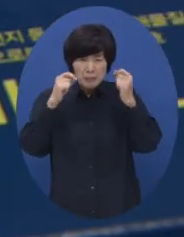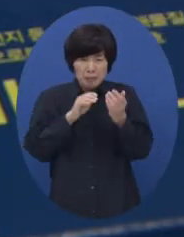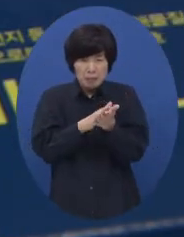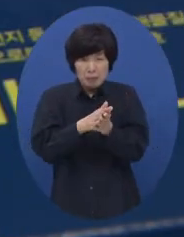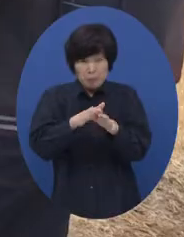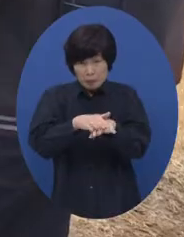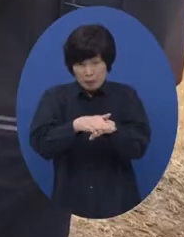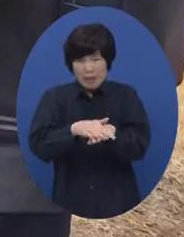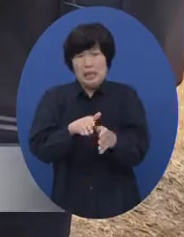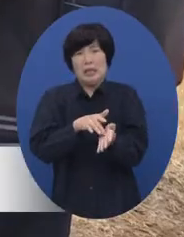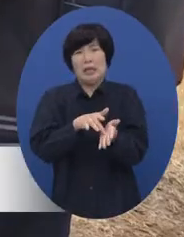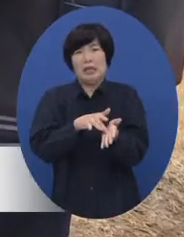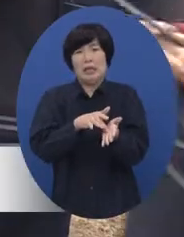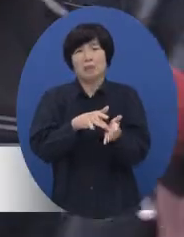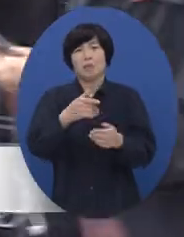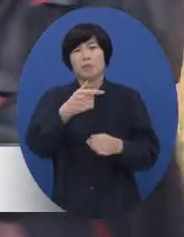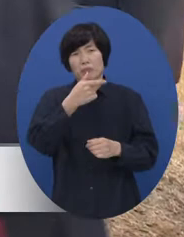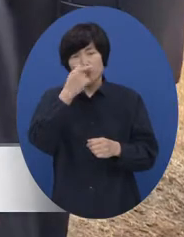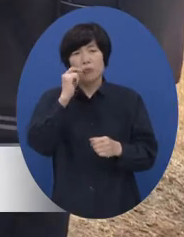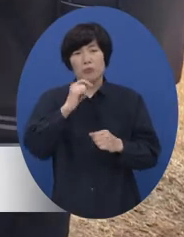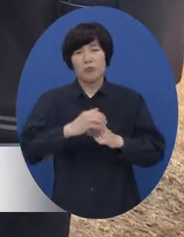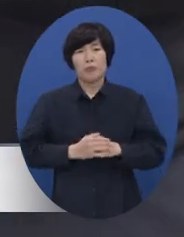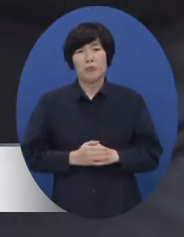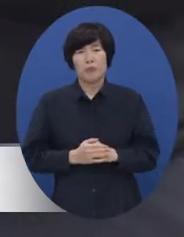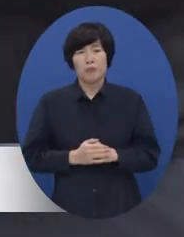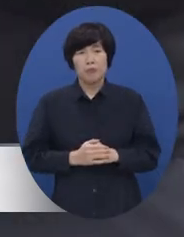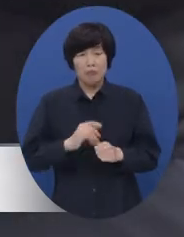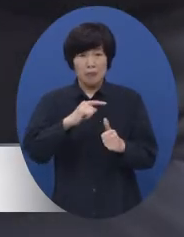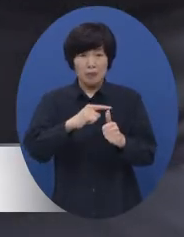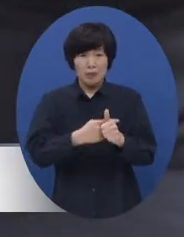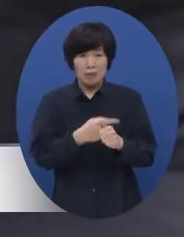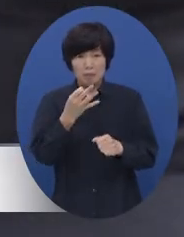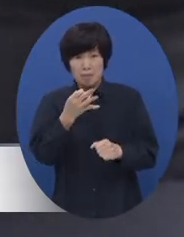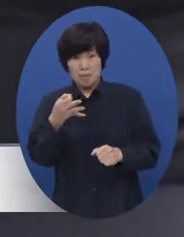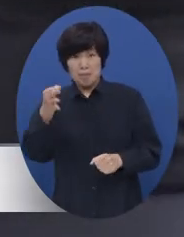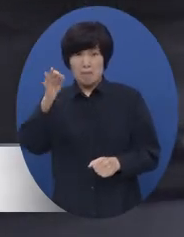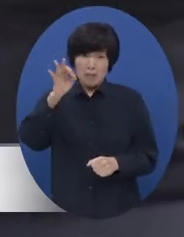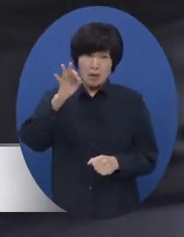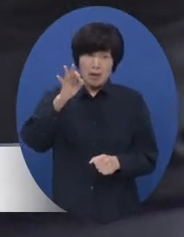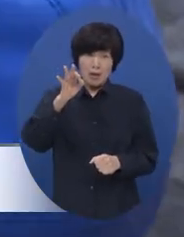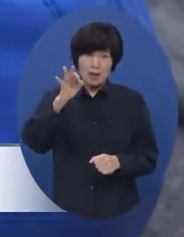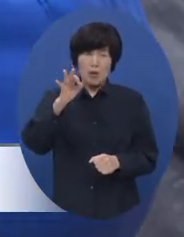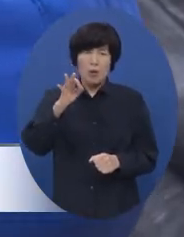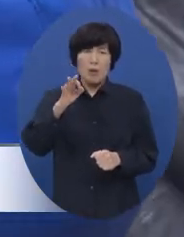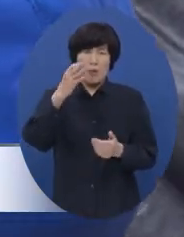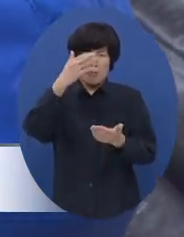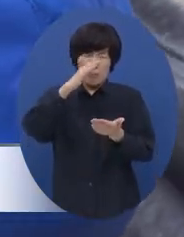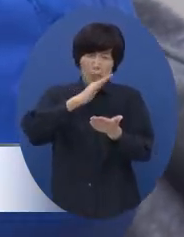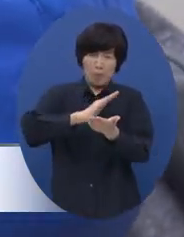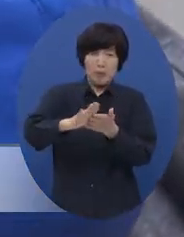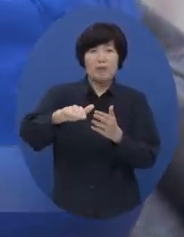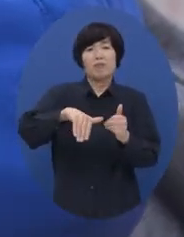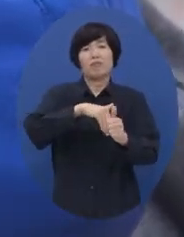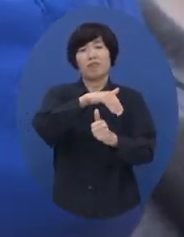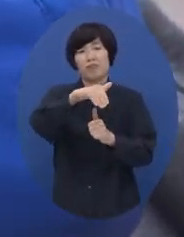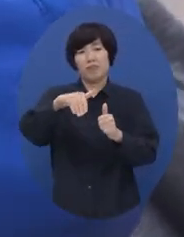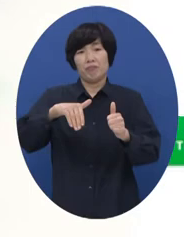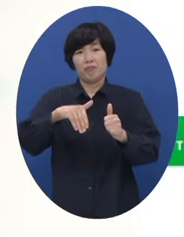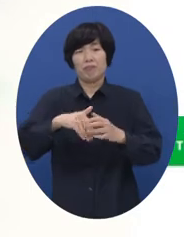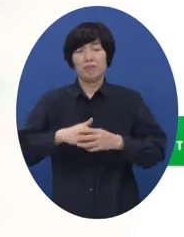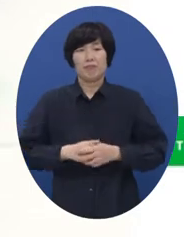있습니다. 그중에서도 마스크는 밤새 가격이 대폭 오르는가 하면 물량이 동나는 등 품귀 현상이 일고 있는